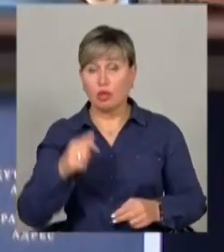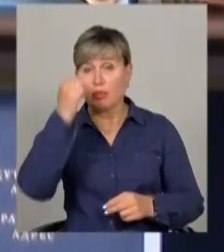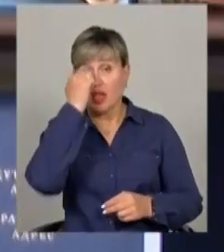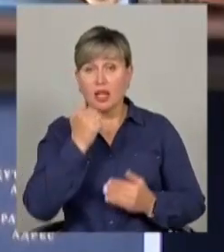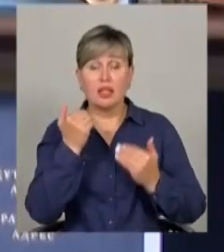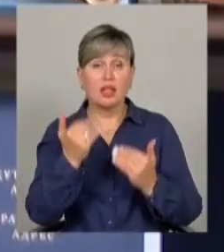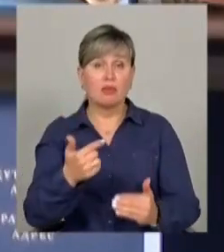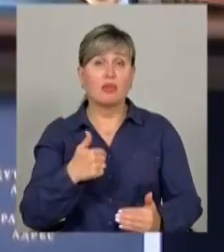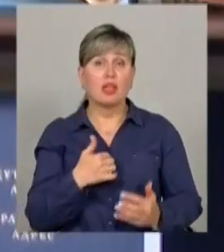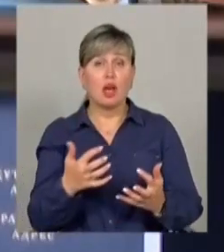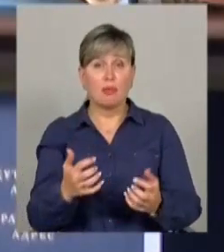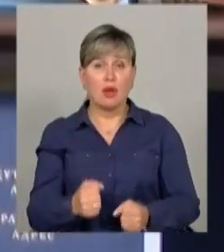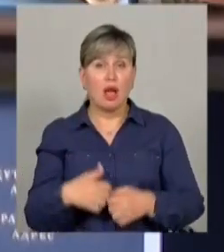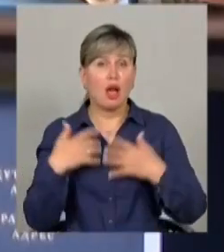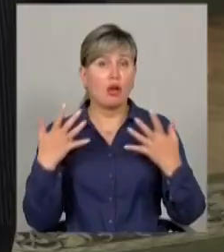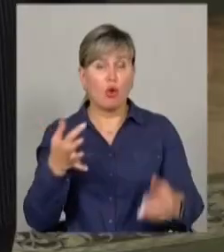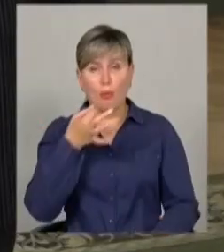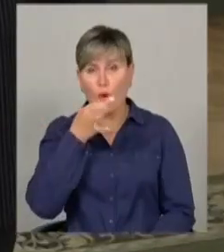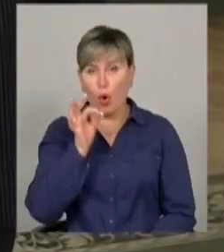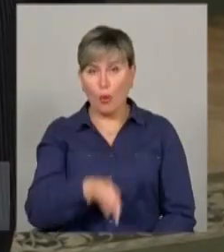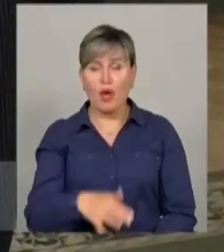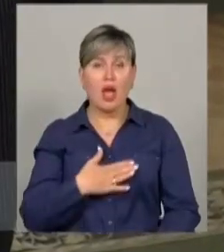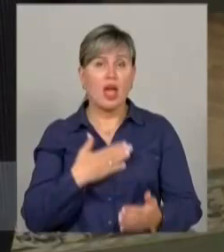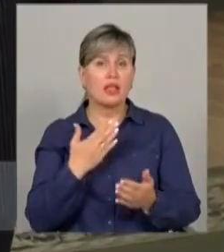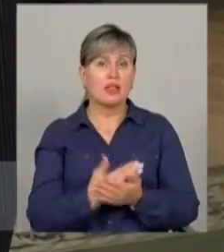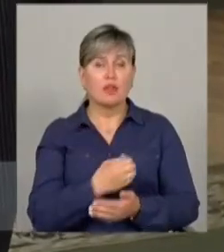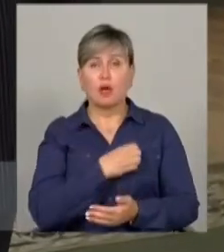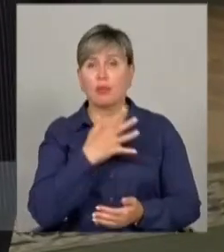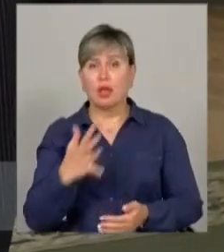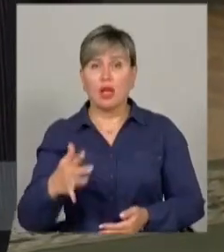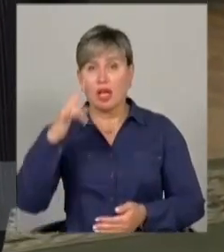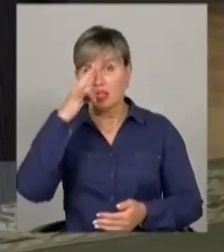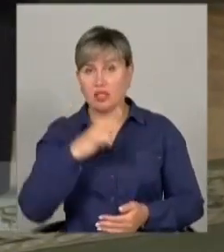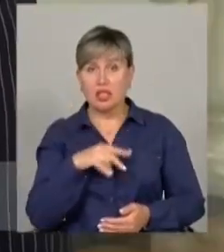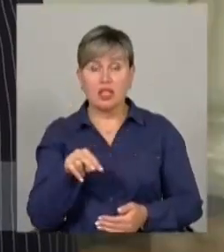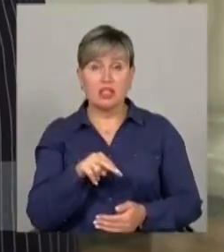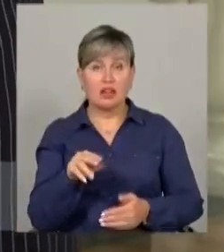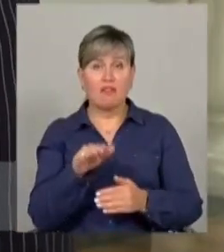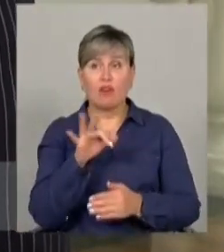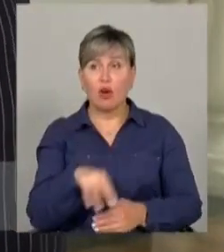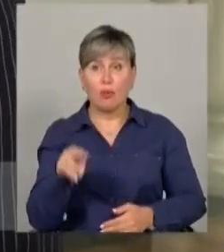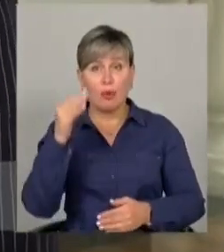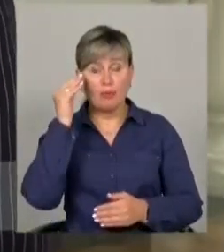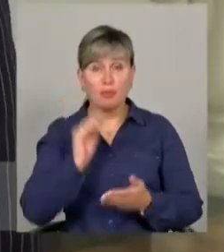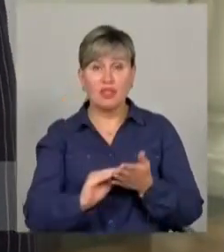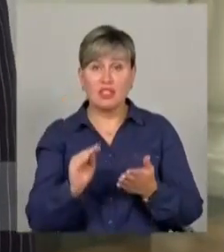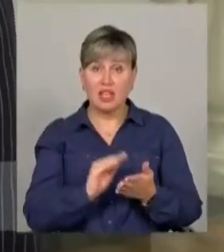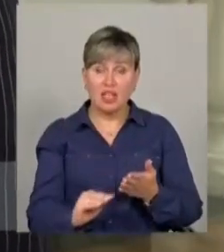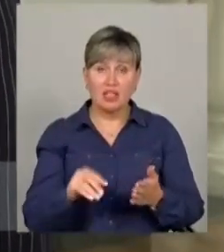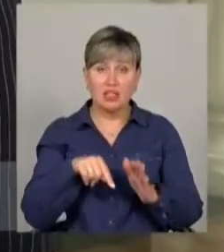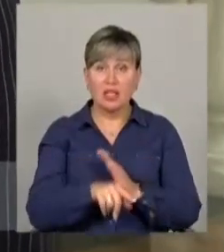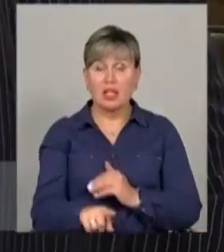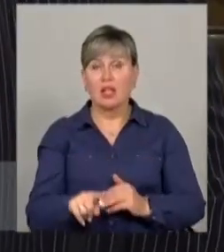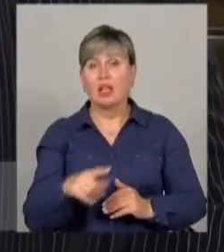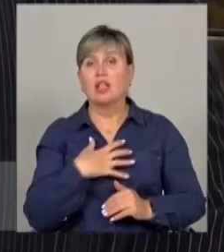им я приобрел огромный опыт активному обогащению отечественного литературного фонда по мнению писателя калий совсем